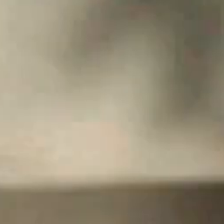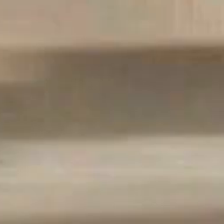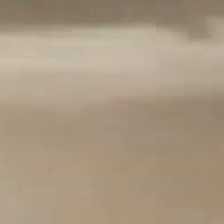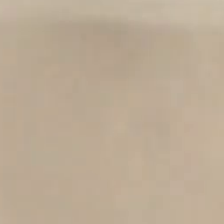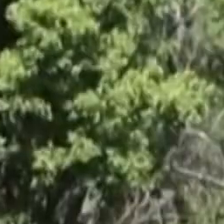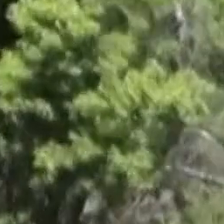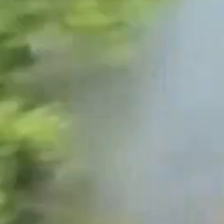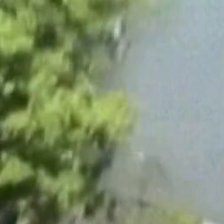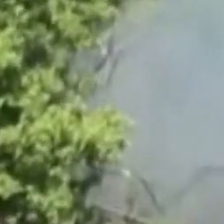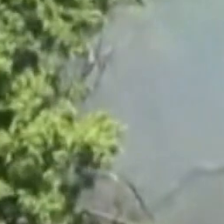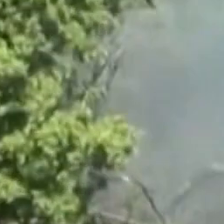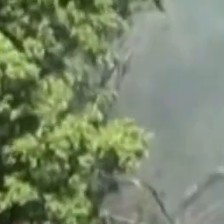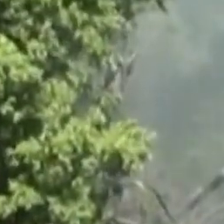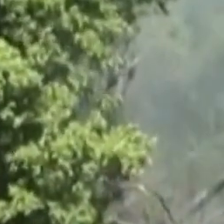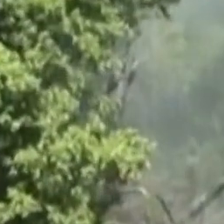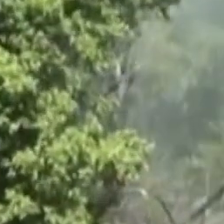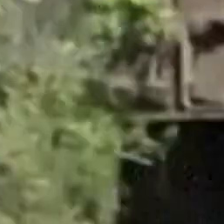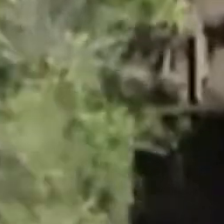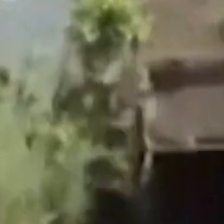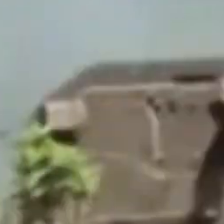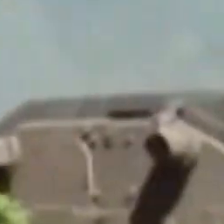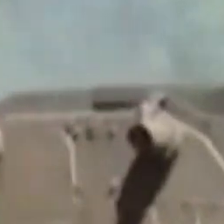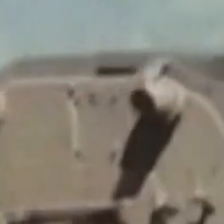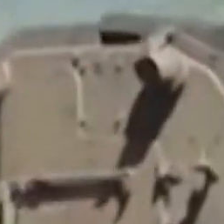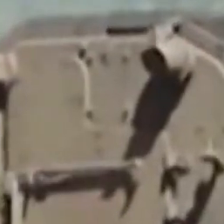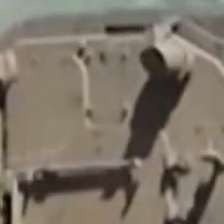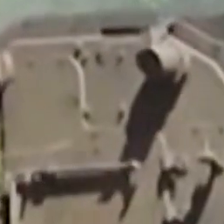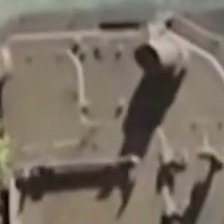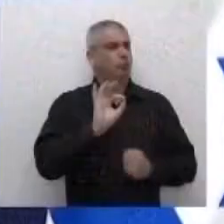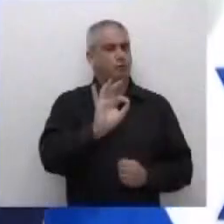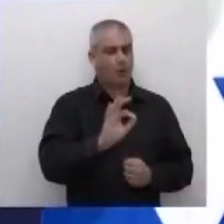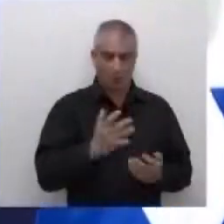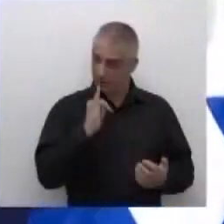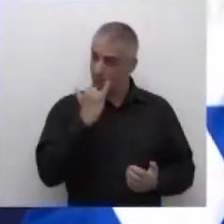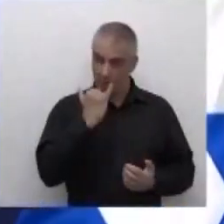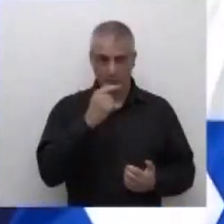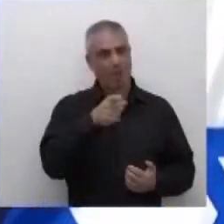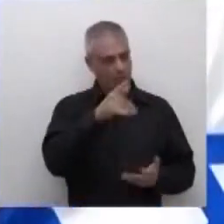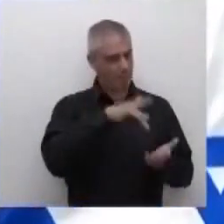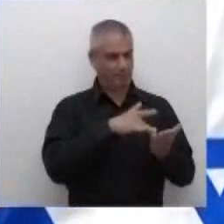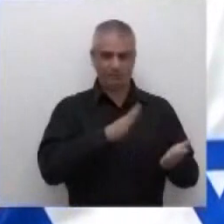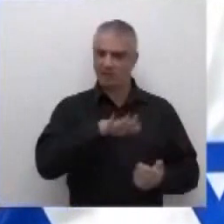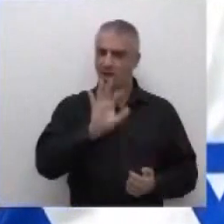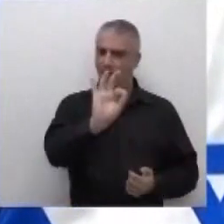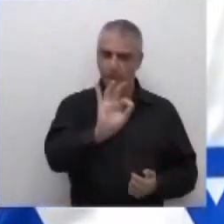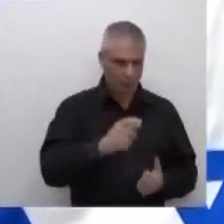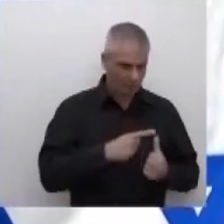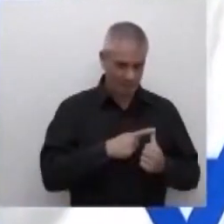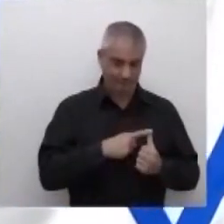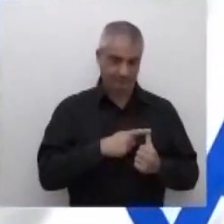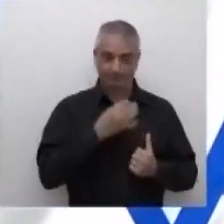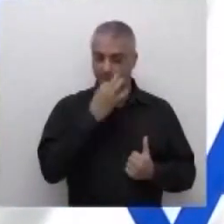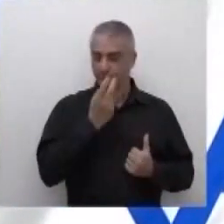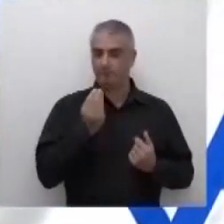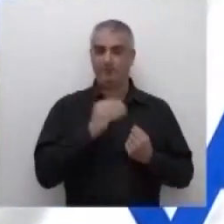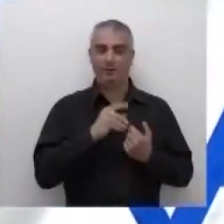मचाया था। हमास के हमलों में कम से कम 1200 इजरायली मारे गए और 240 नागरिकों को बंधक बनाया गया, जिनमें कुछ विदेशी भी शामिल थे।